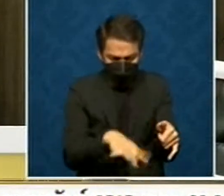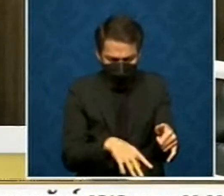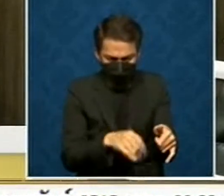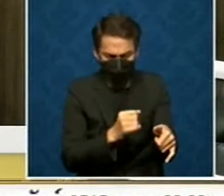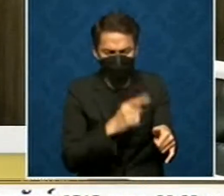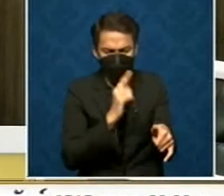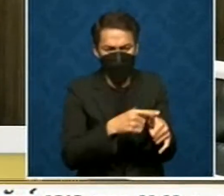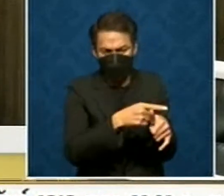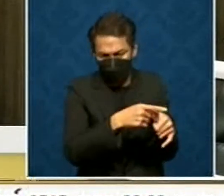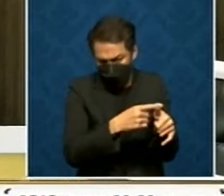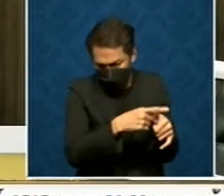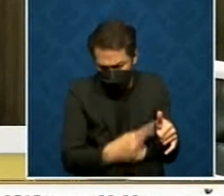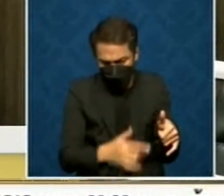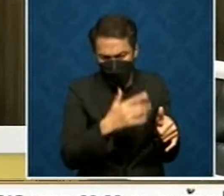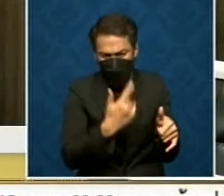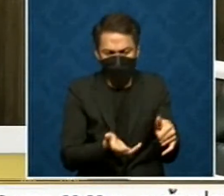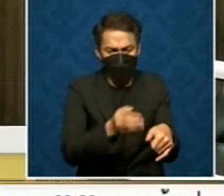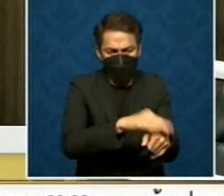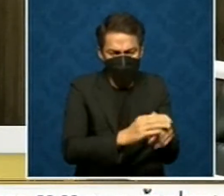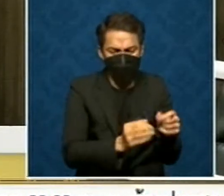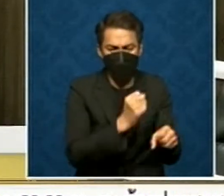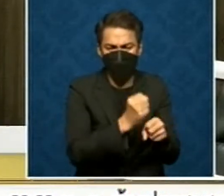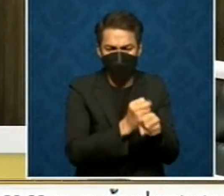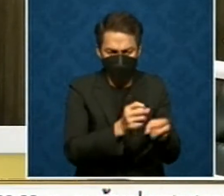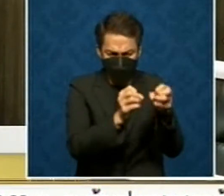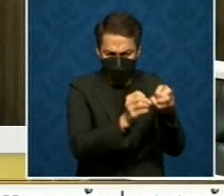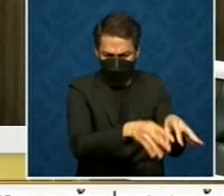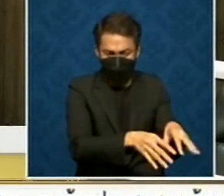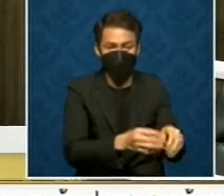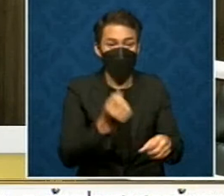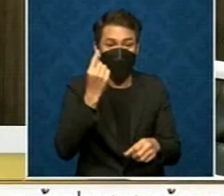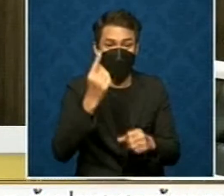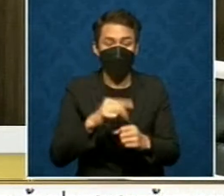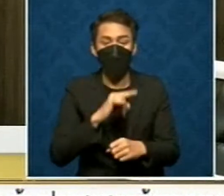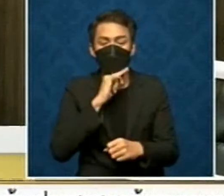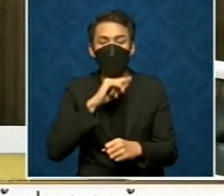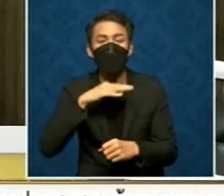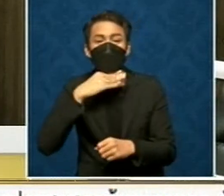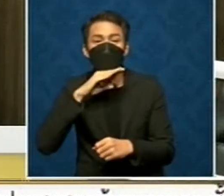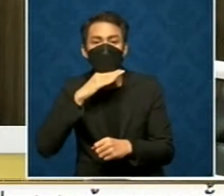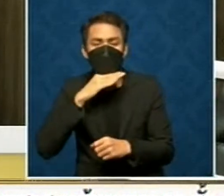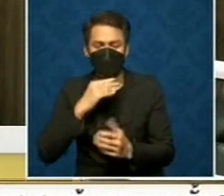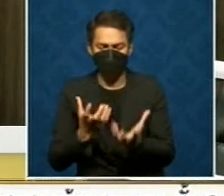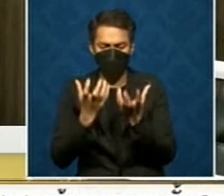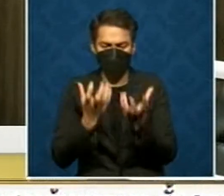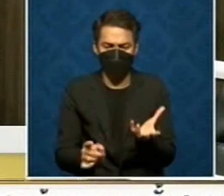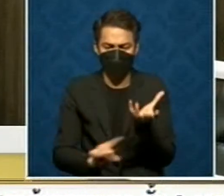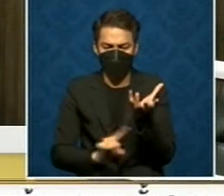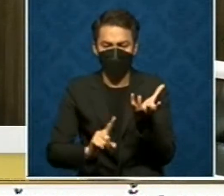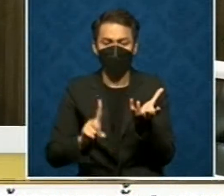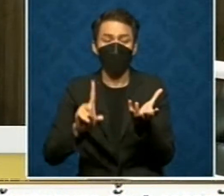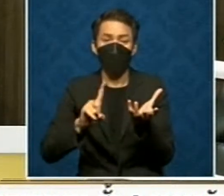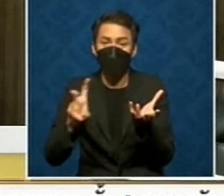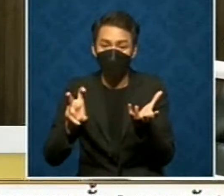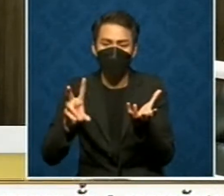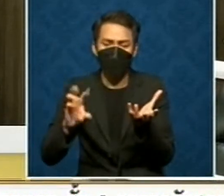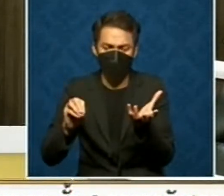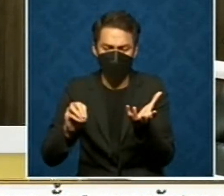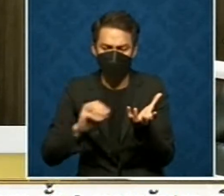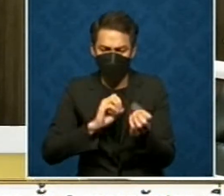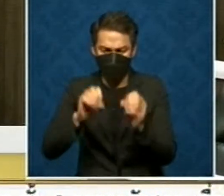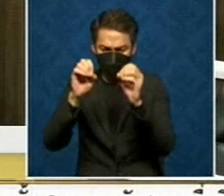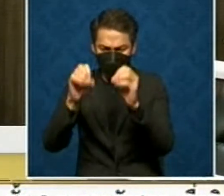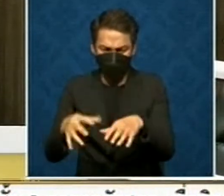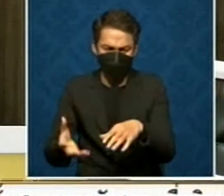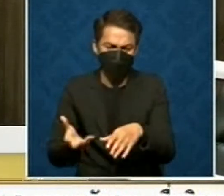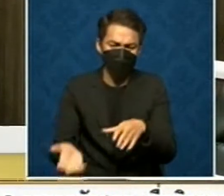เขาตระบายหมูกัครัก็มไมมใครมีปัญญาทำลาย แม่หมูตัหนึหนก 250 จะฝังดนก็ยากโย่ลงบ่อน